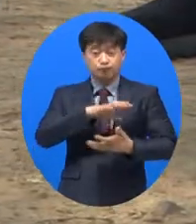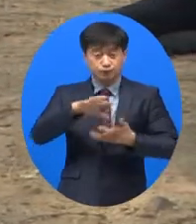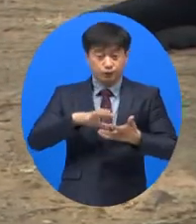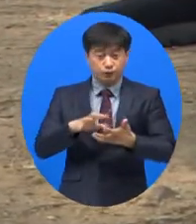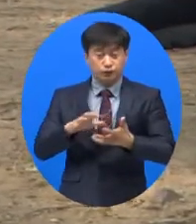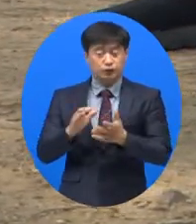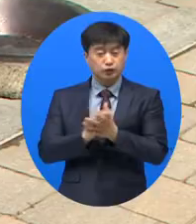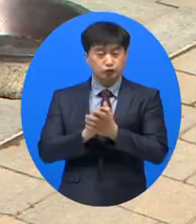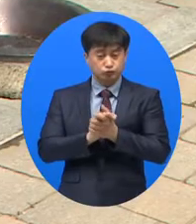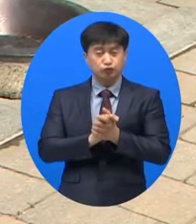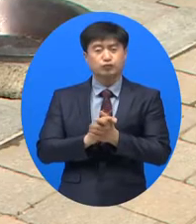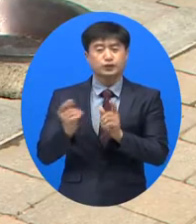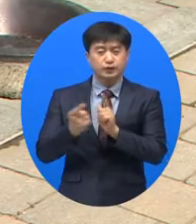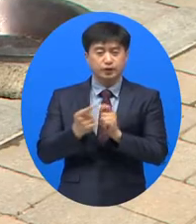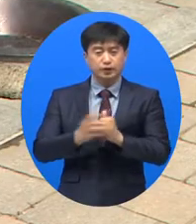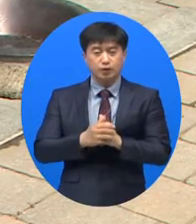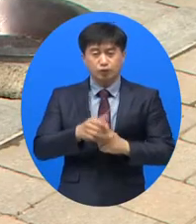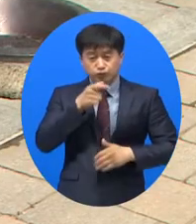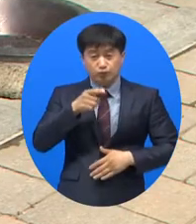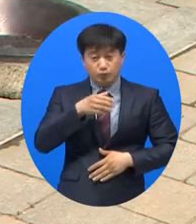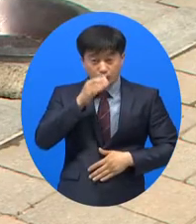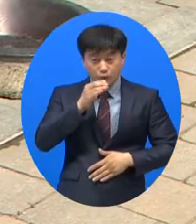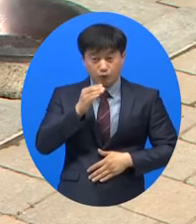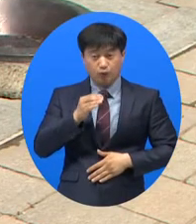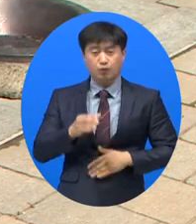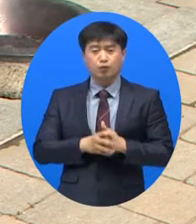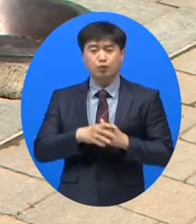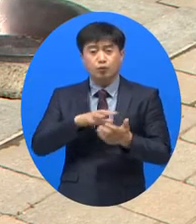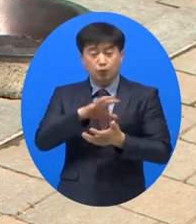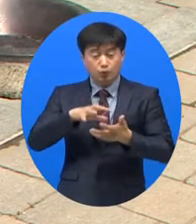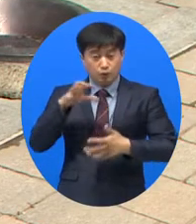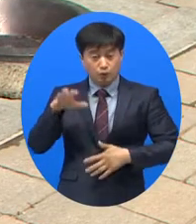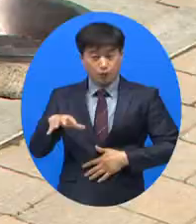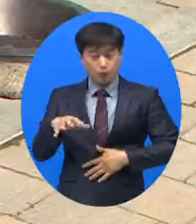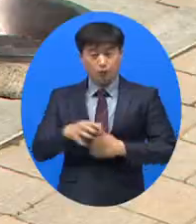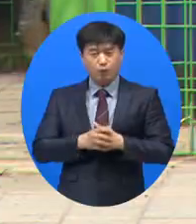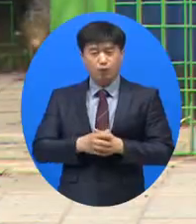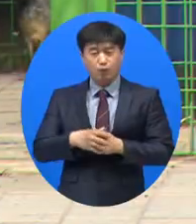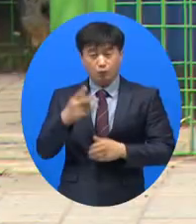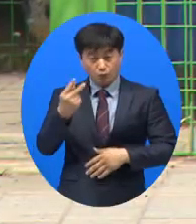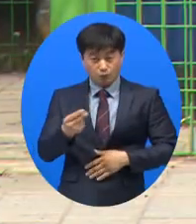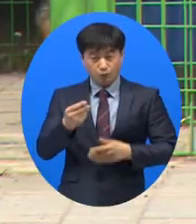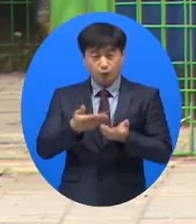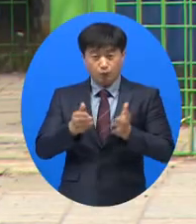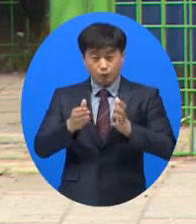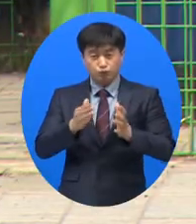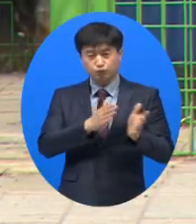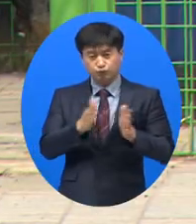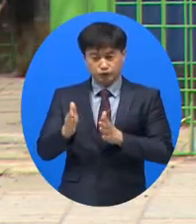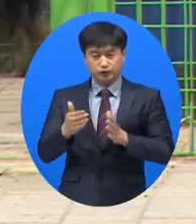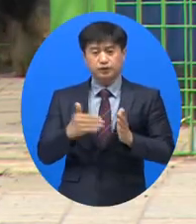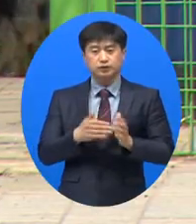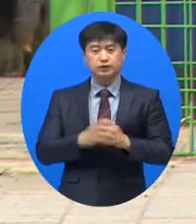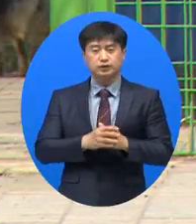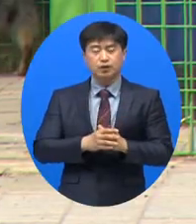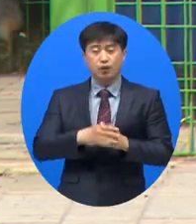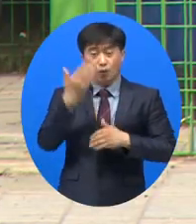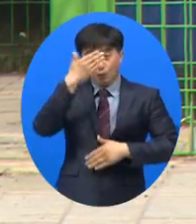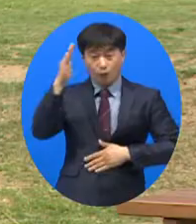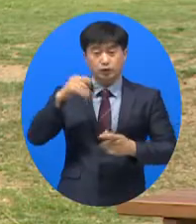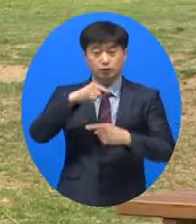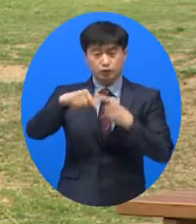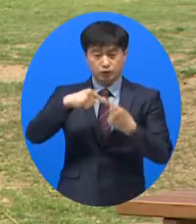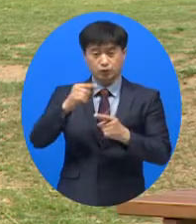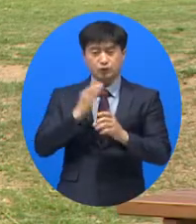사귑니다. 음수시설과 놀이시설, 배변봉투 등 기본시설도 잘 구비되어 있습니다. 이곳은 입장료